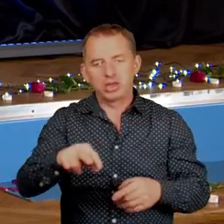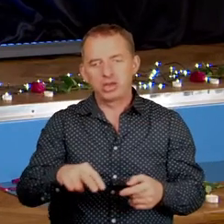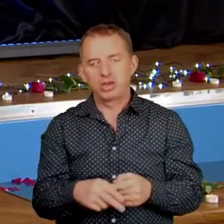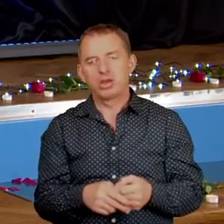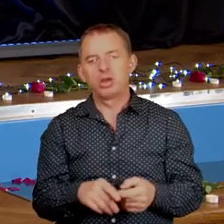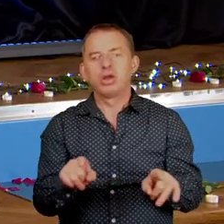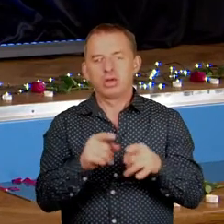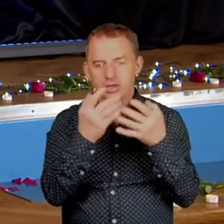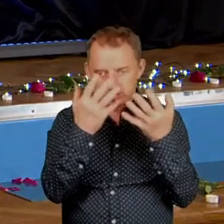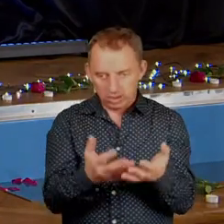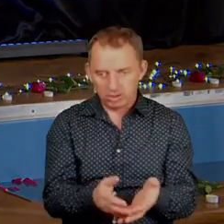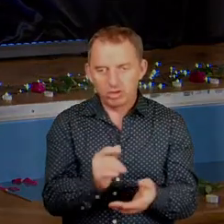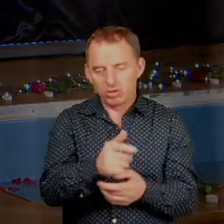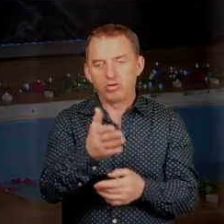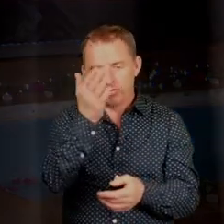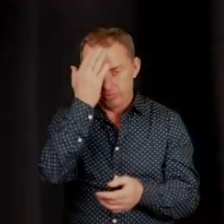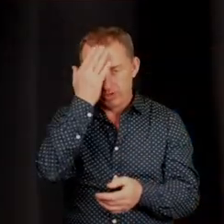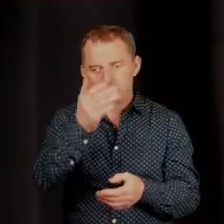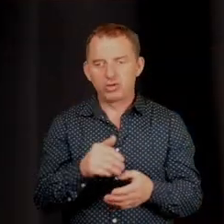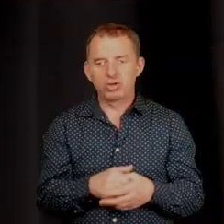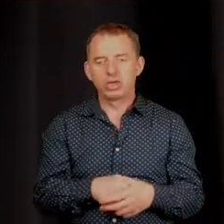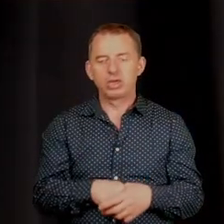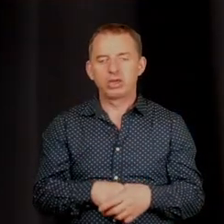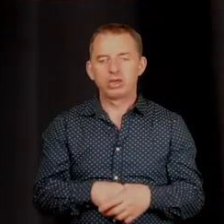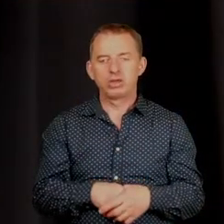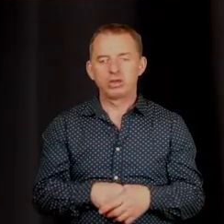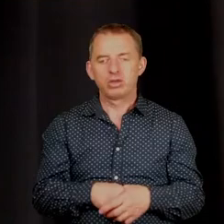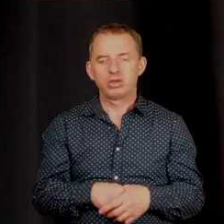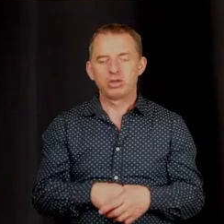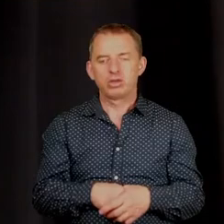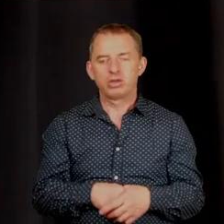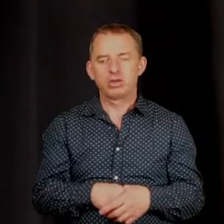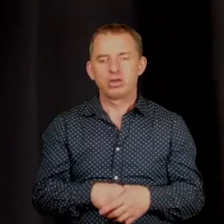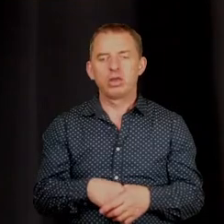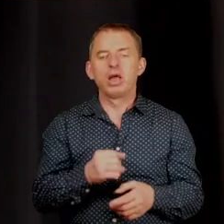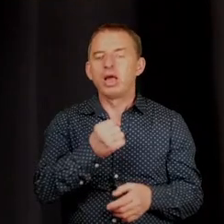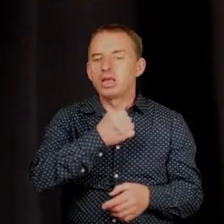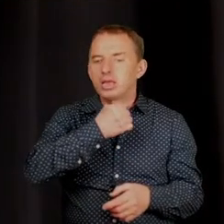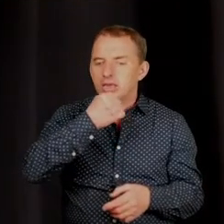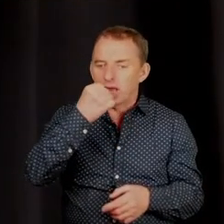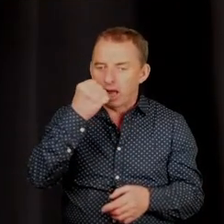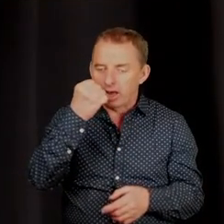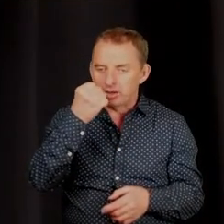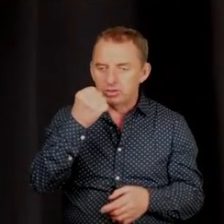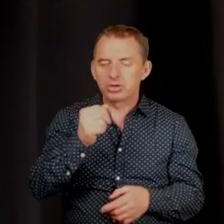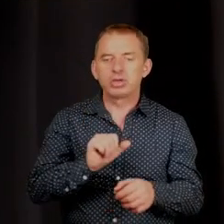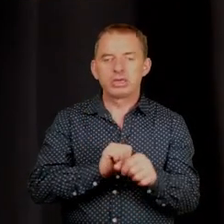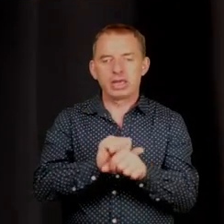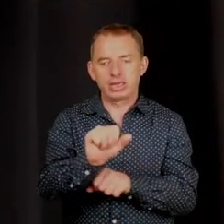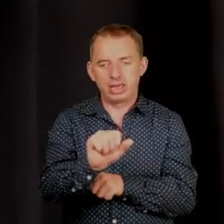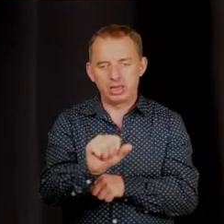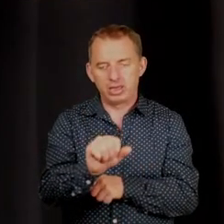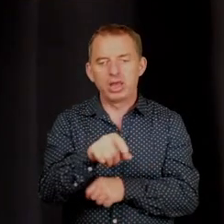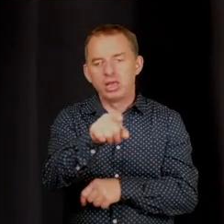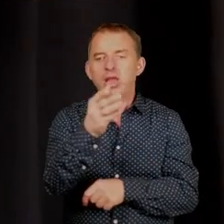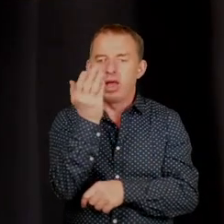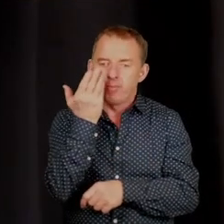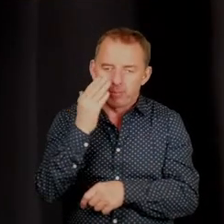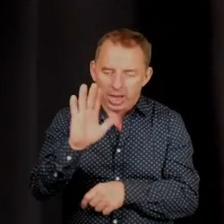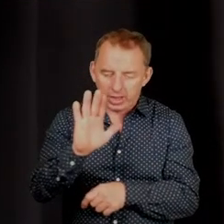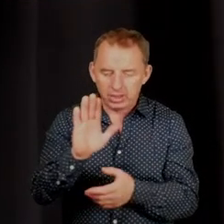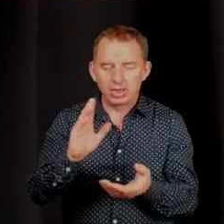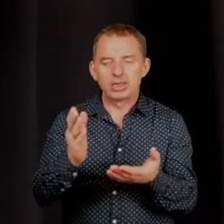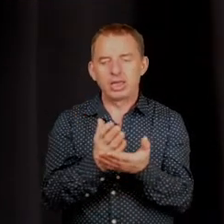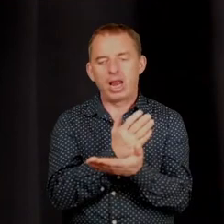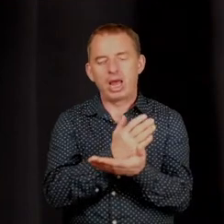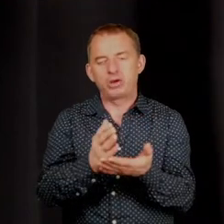jak już jesteś w podeszłym wieku. And the older you get, i im starszy jesteś, the more you desire it. Tym bardziej na tym ci zależy.